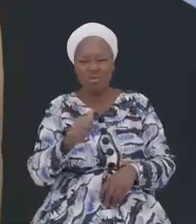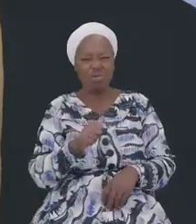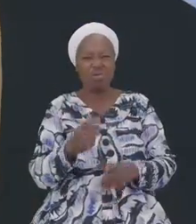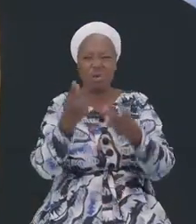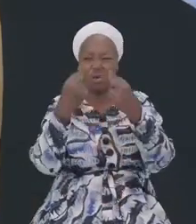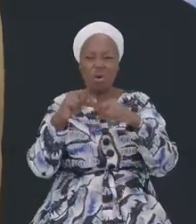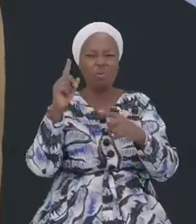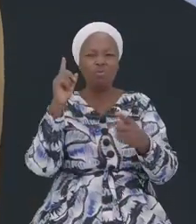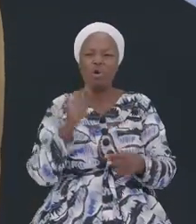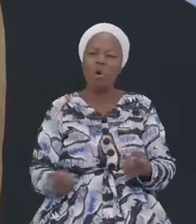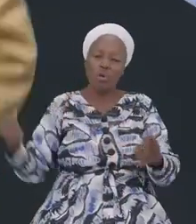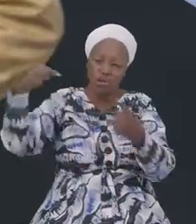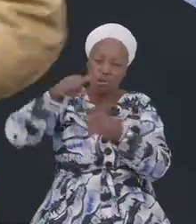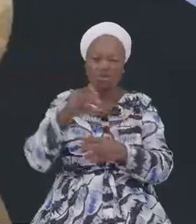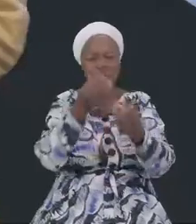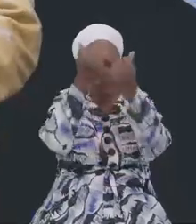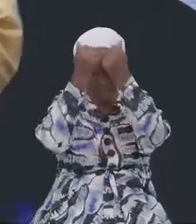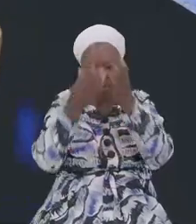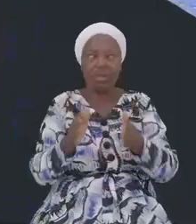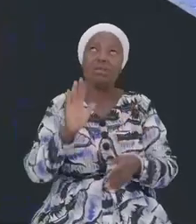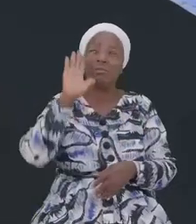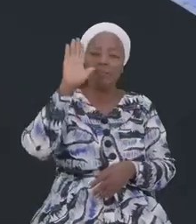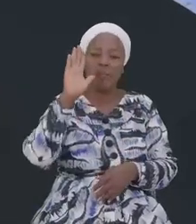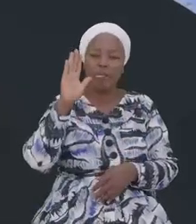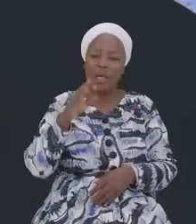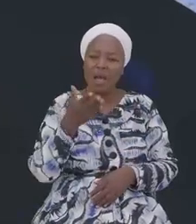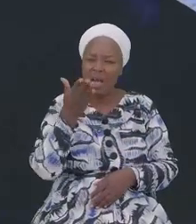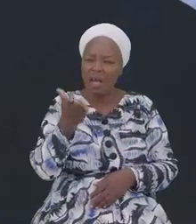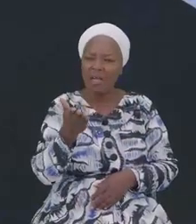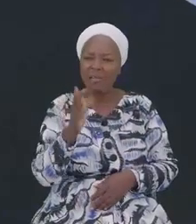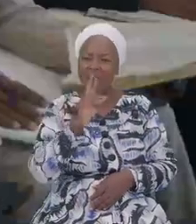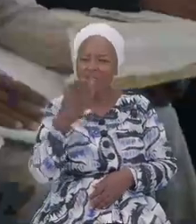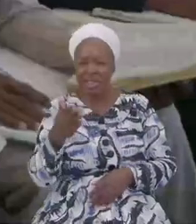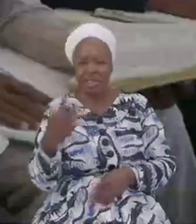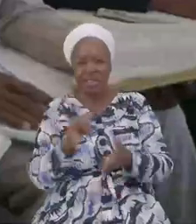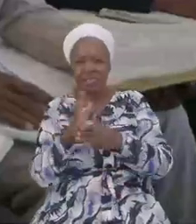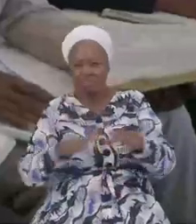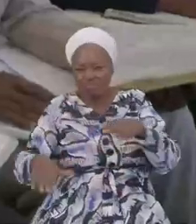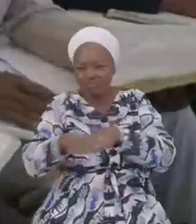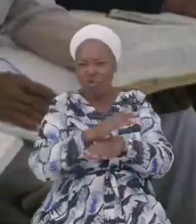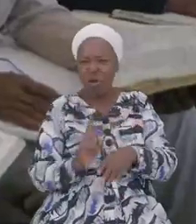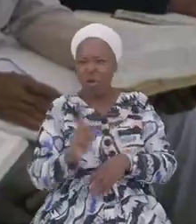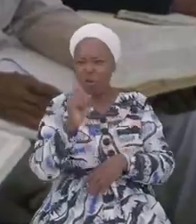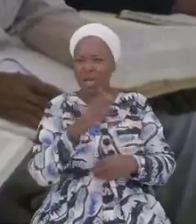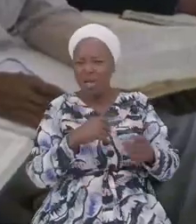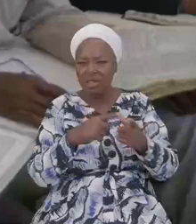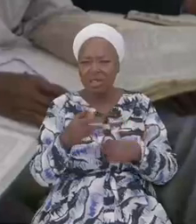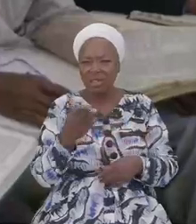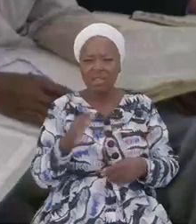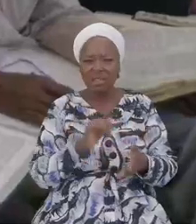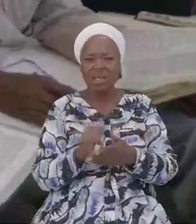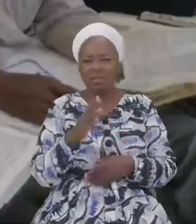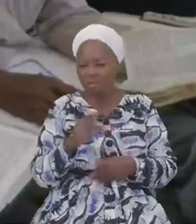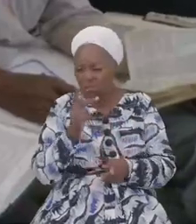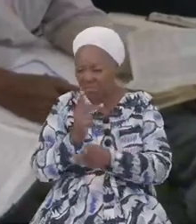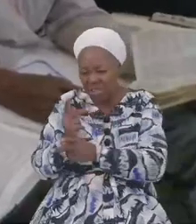ce que vous lui obéissez. Y a-t-il des choses que vous couvrez? Y a-t-il des choses que vous dissimulez? Les choses que vous gardez en